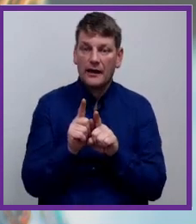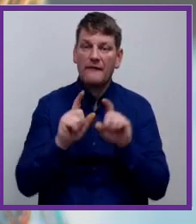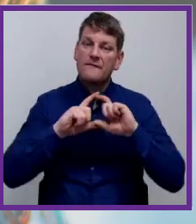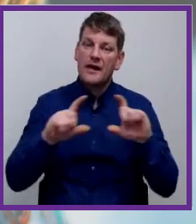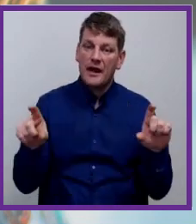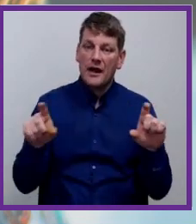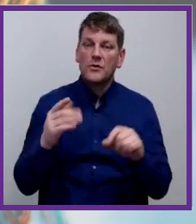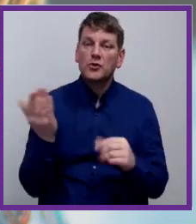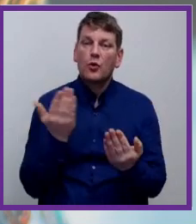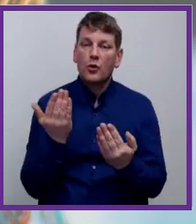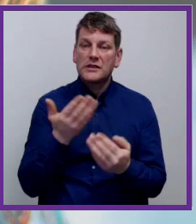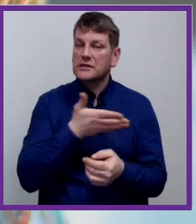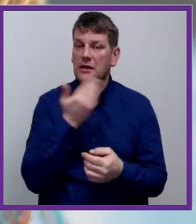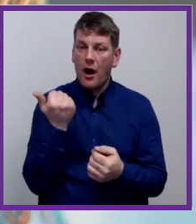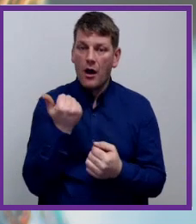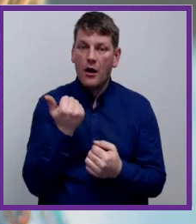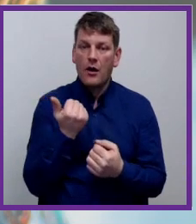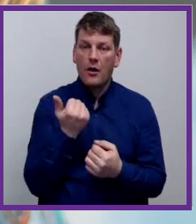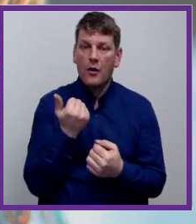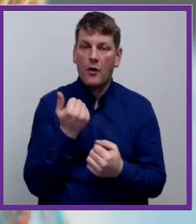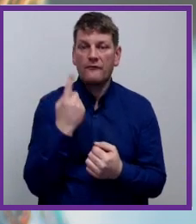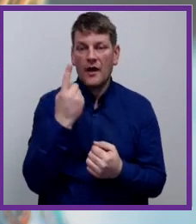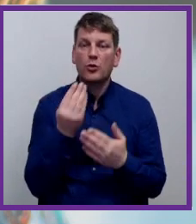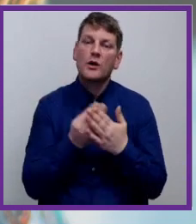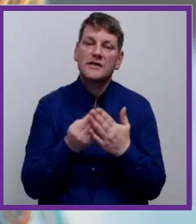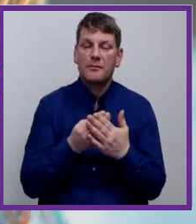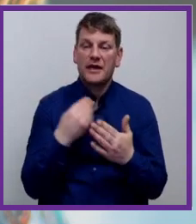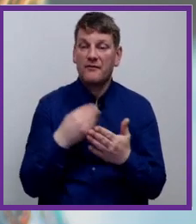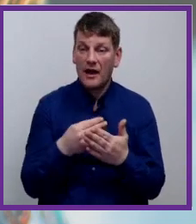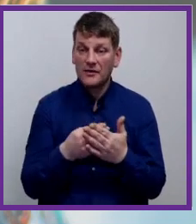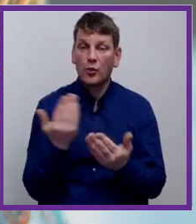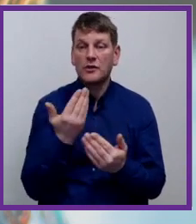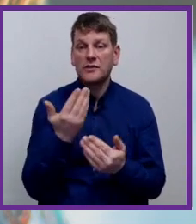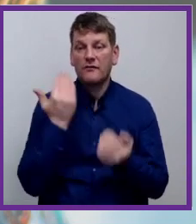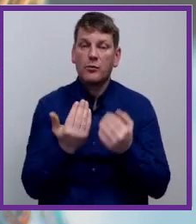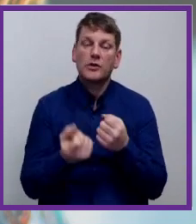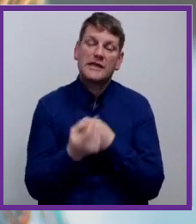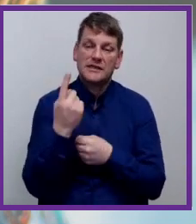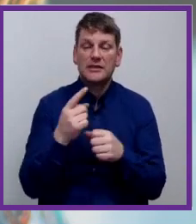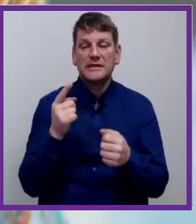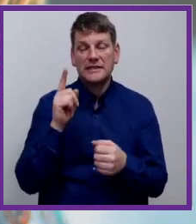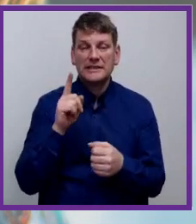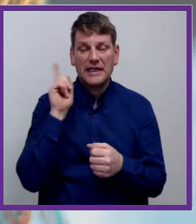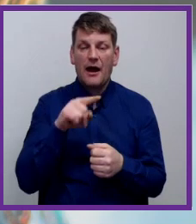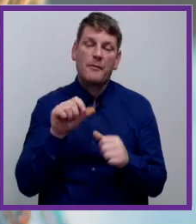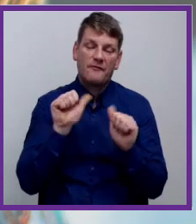filmas, kuras nav viennozīmīgi vērtētas un kuras varbūt izraisa zinām veidu